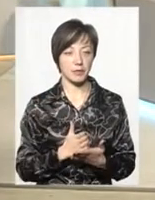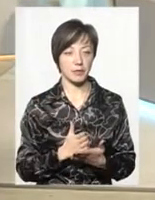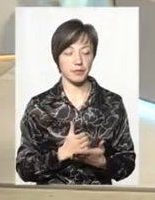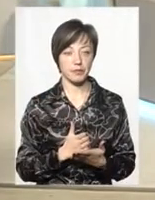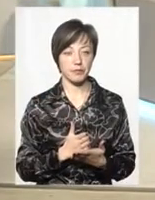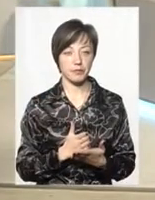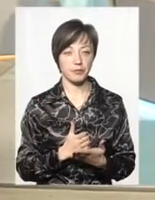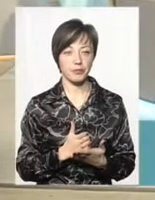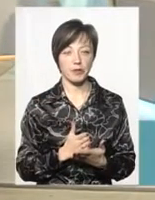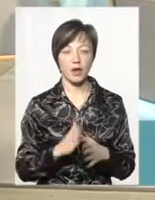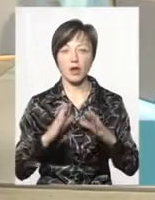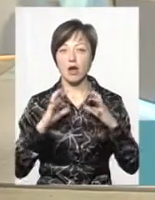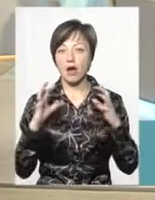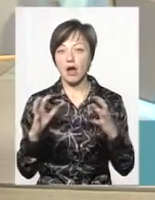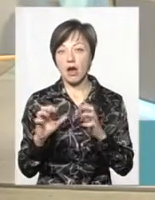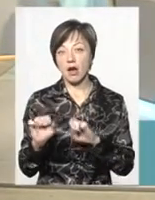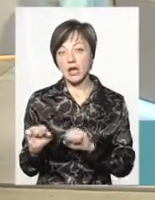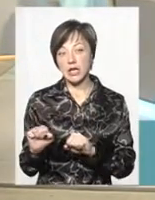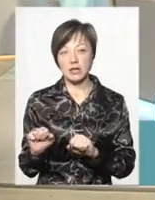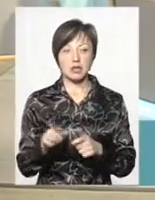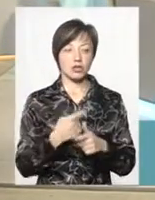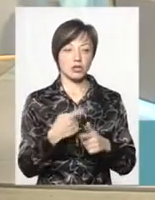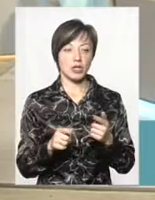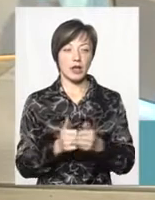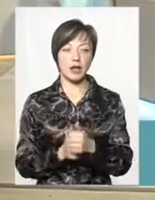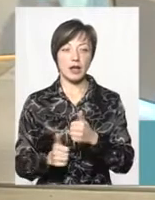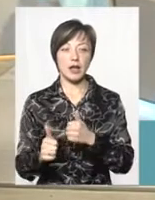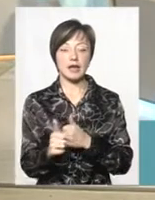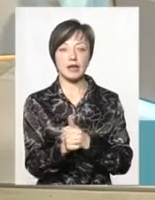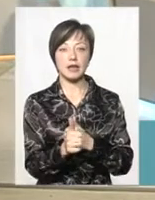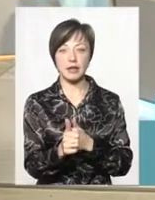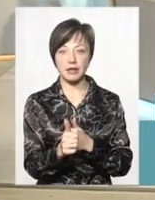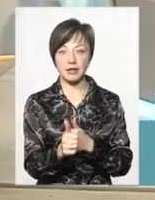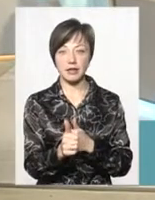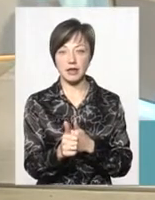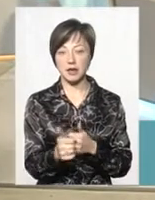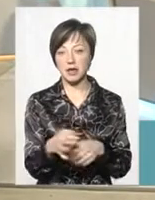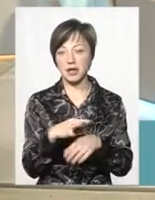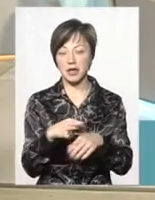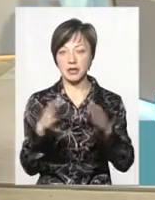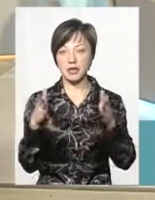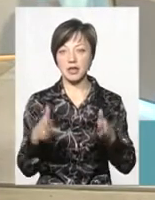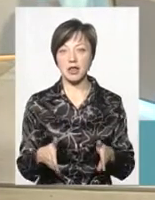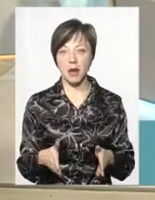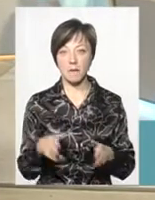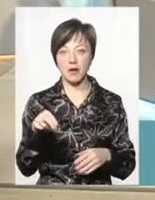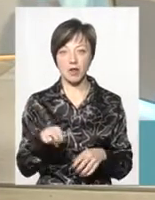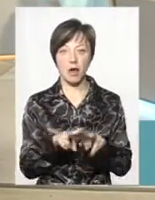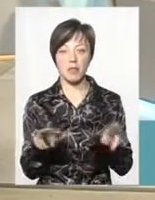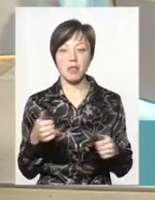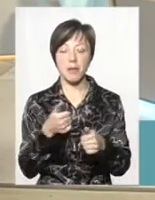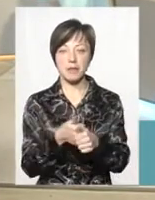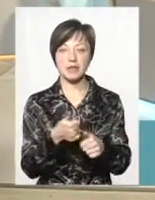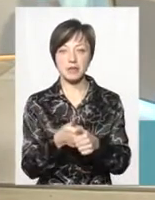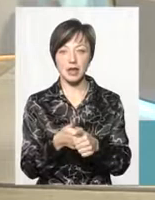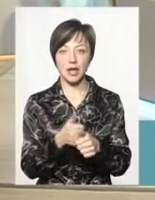як кажуть, хранитель чи лідер тіла православного. Ніби як намісник Христа на землі, то як Папа Римський